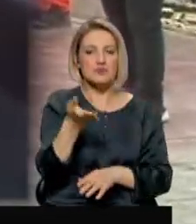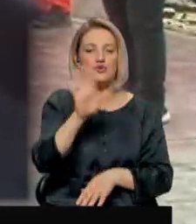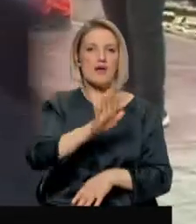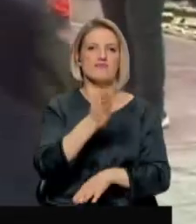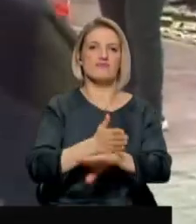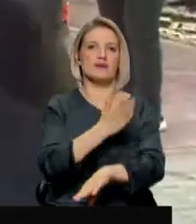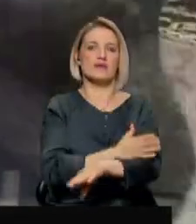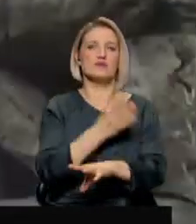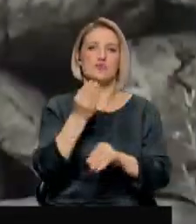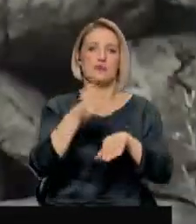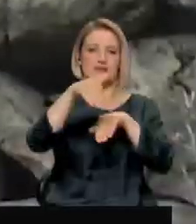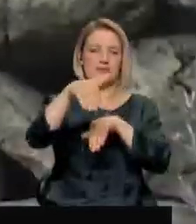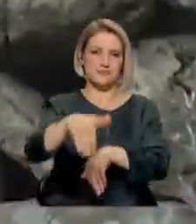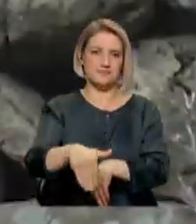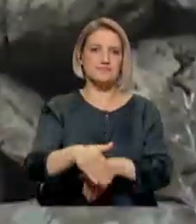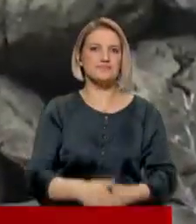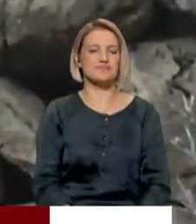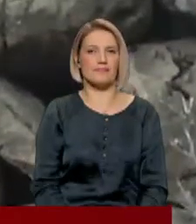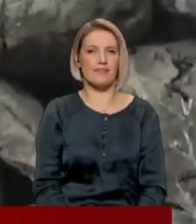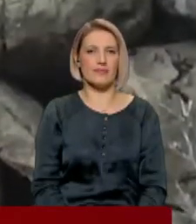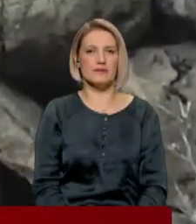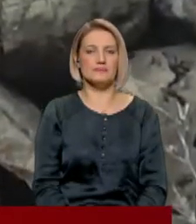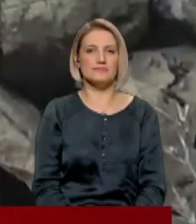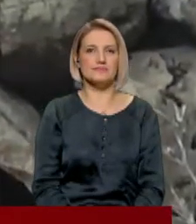vatan toprağına emanet edildi.